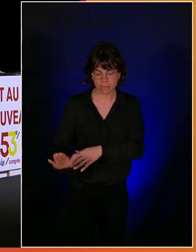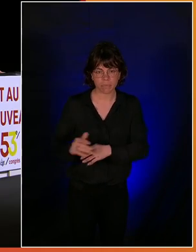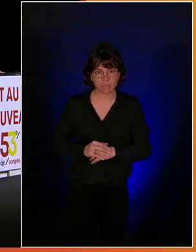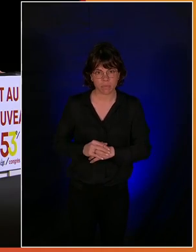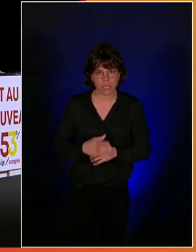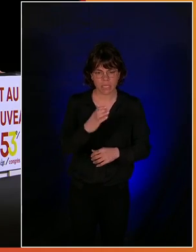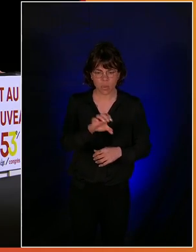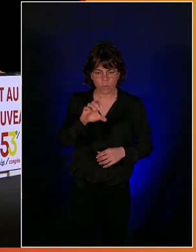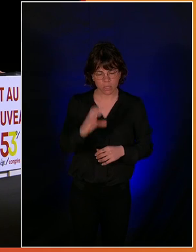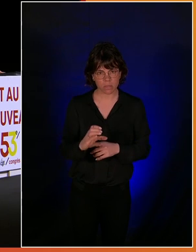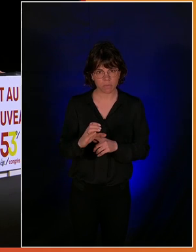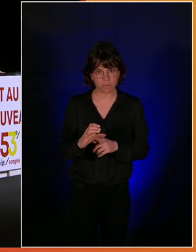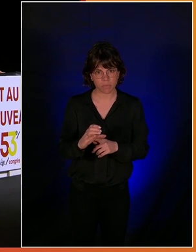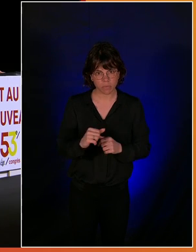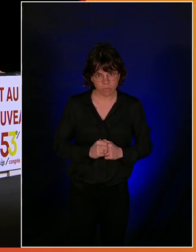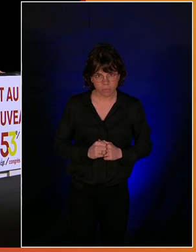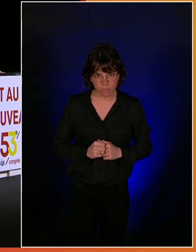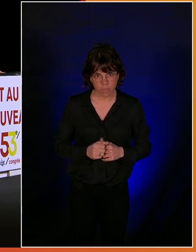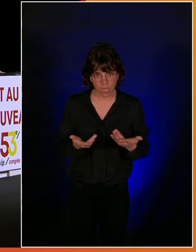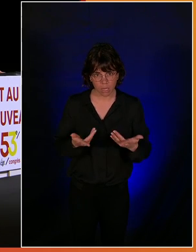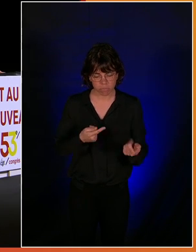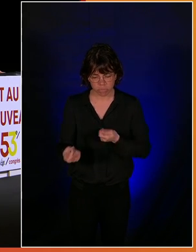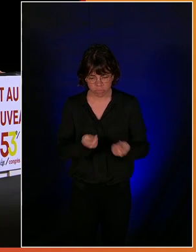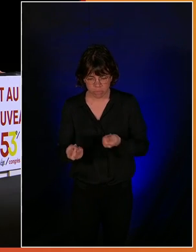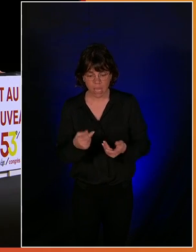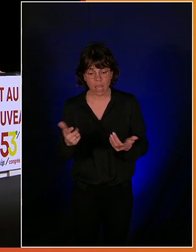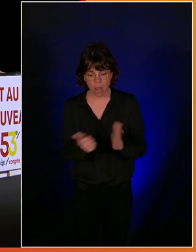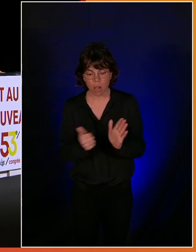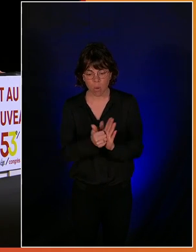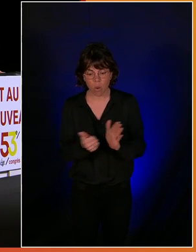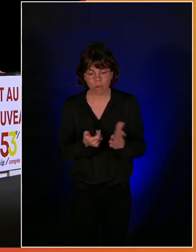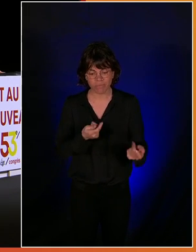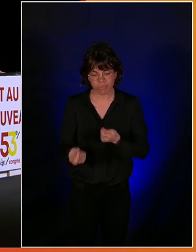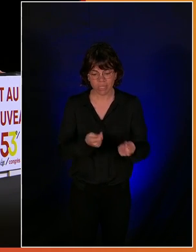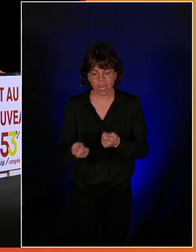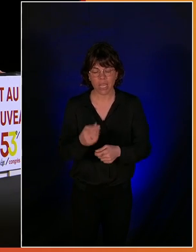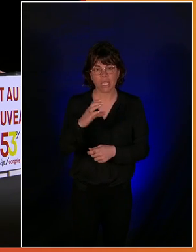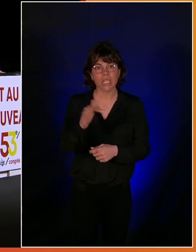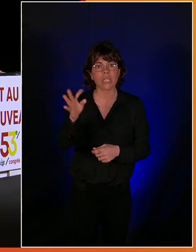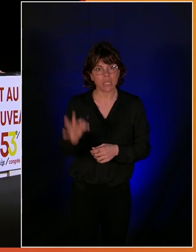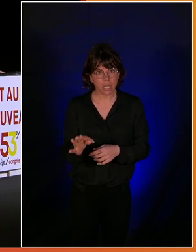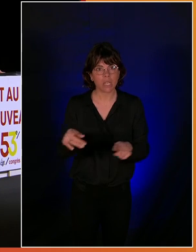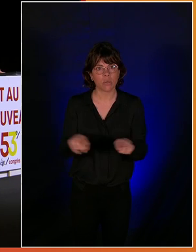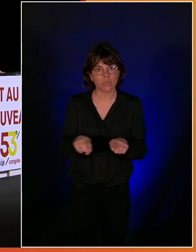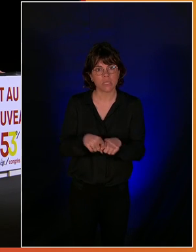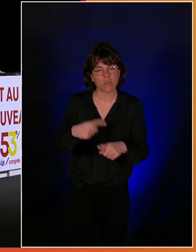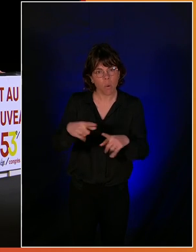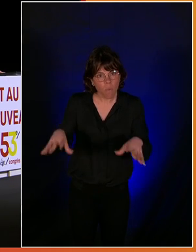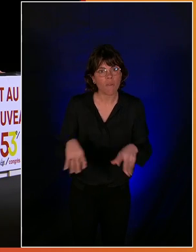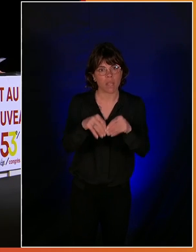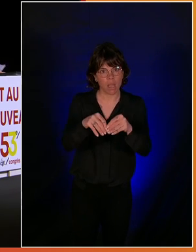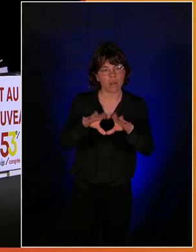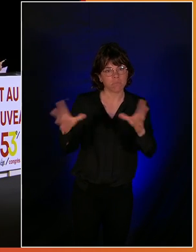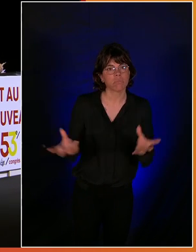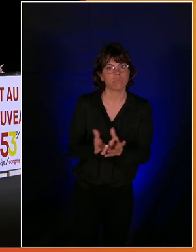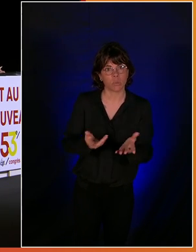CEC et l'exécutif qui assurera la direction de la CGT la conduite de l'action confédérale dans le cadre des